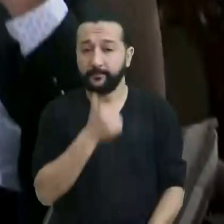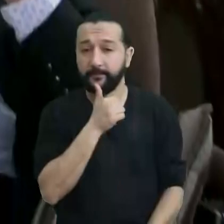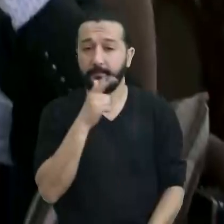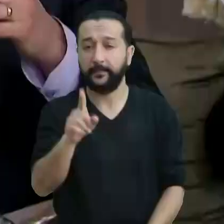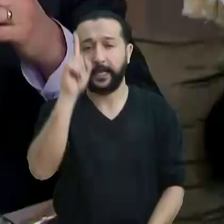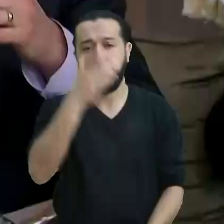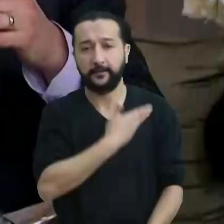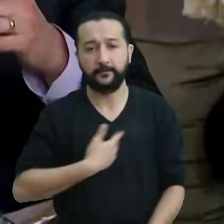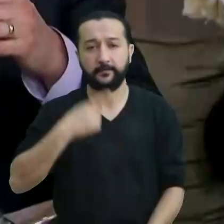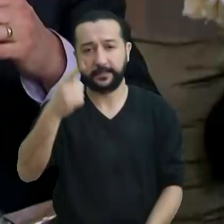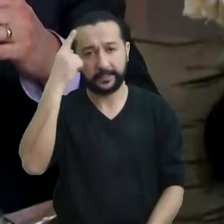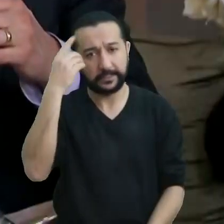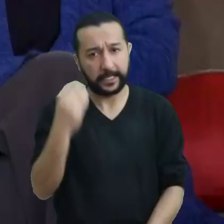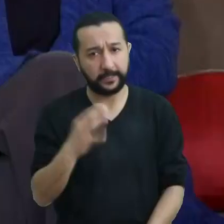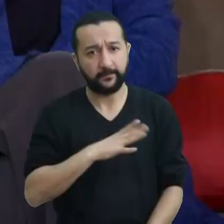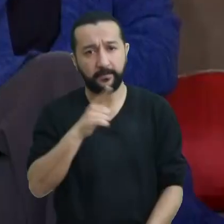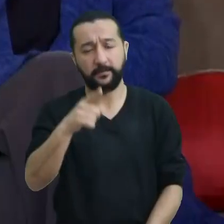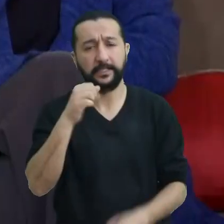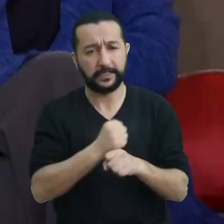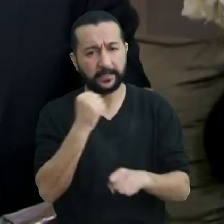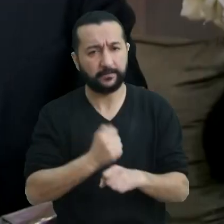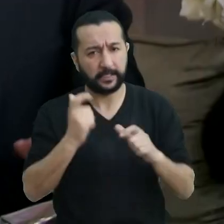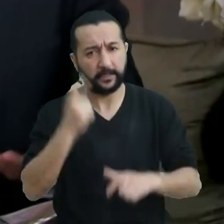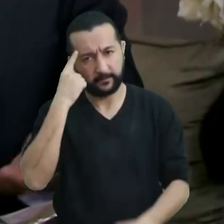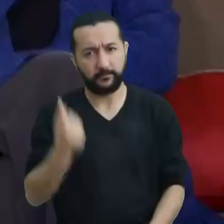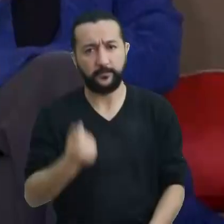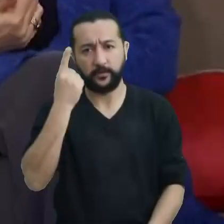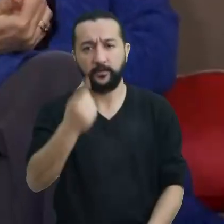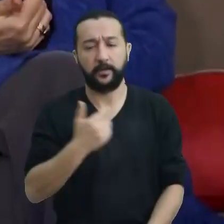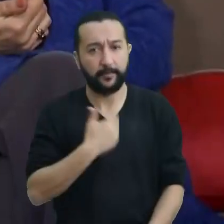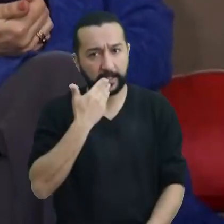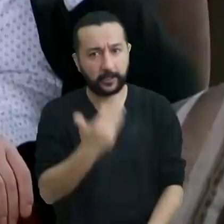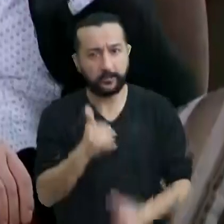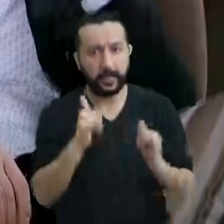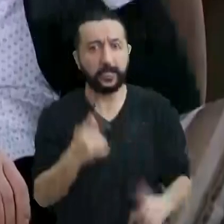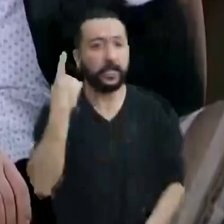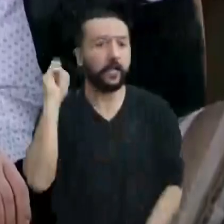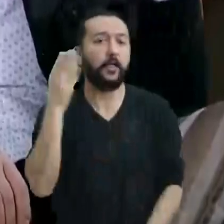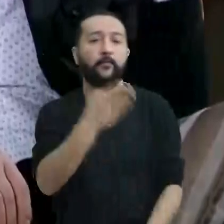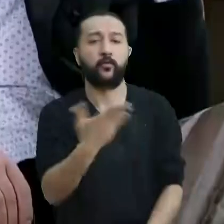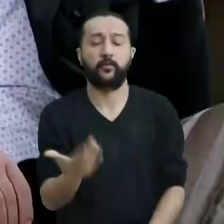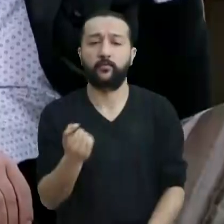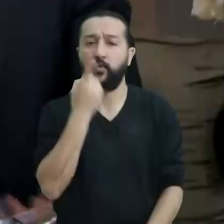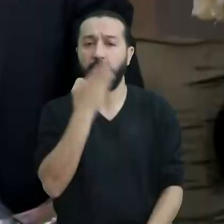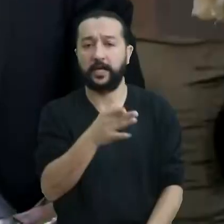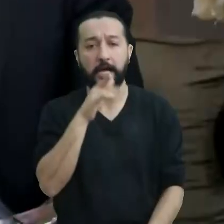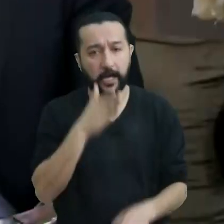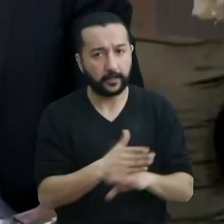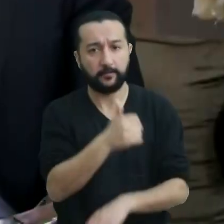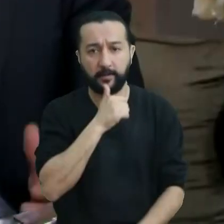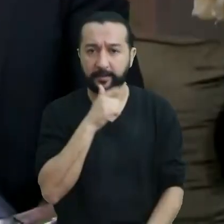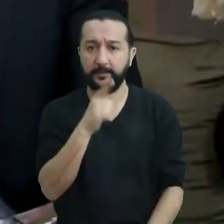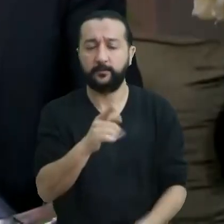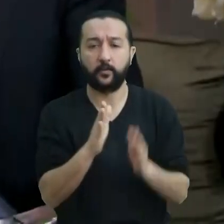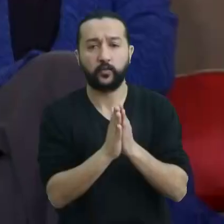Babacığım Allah aşkına, saçların gayet iyi durumda. Şu sarımsak olayı nereden çıktı şimdi? Ay ben de söylüyorum ama dinletemiyorum ki boncuğum. Yani hakikaten